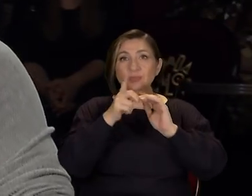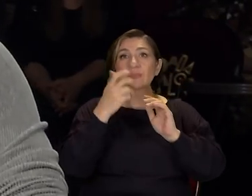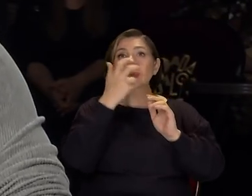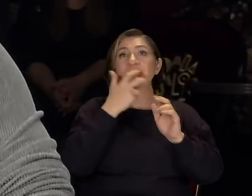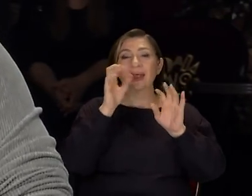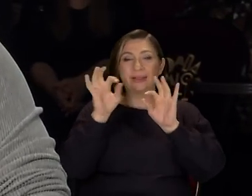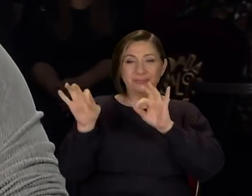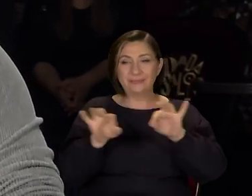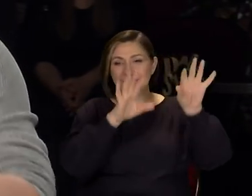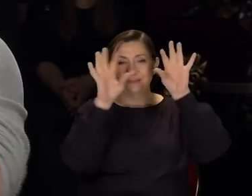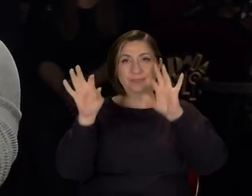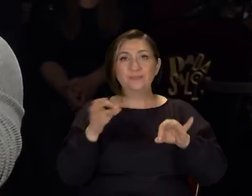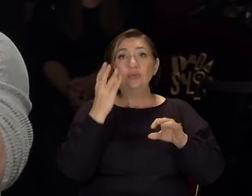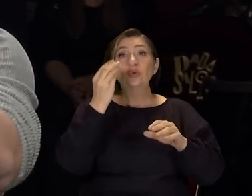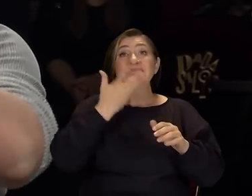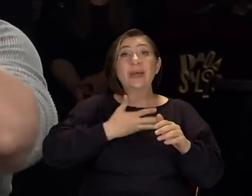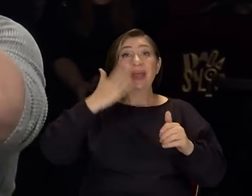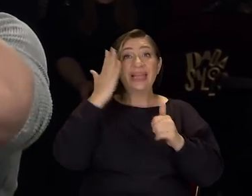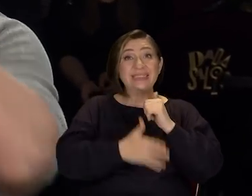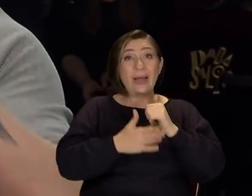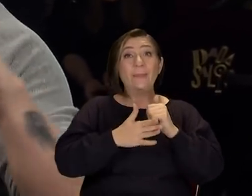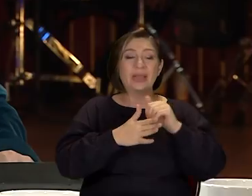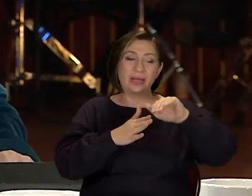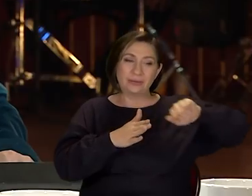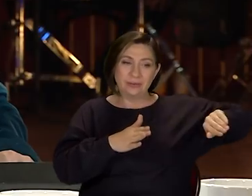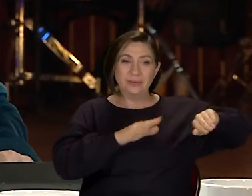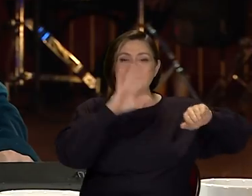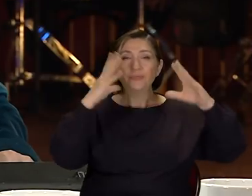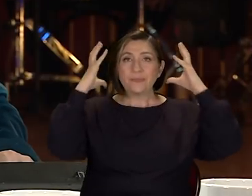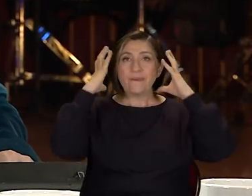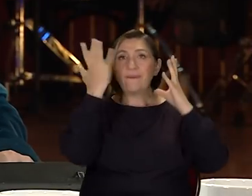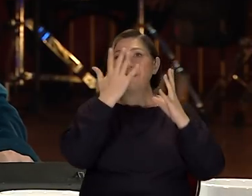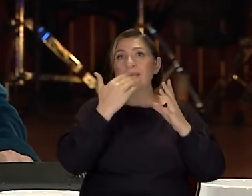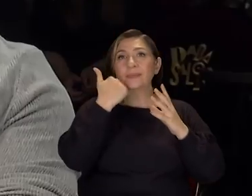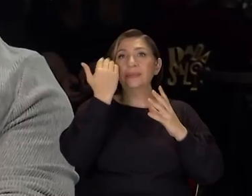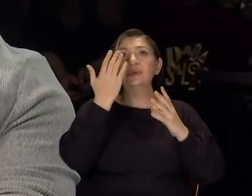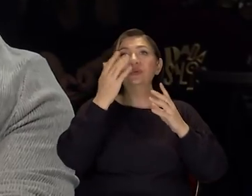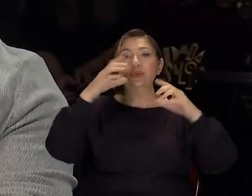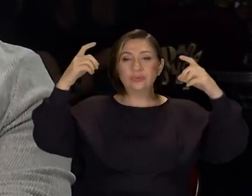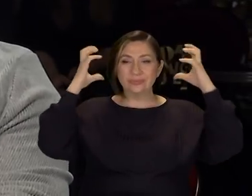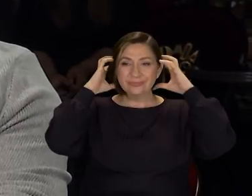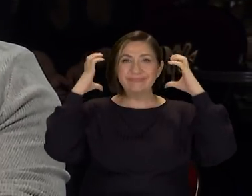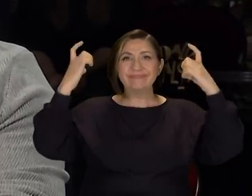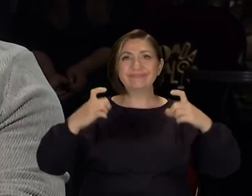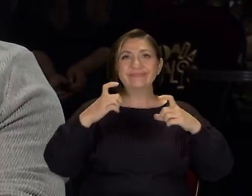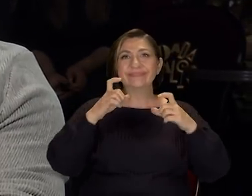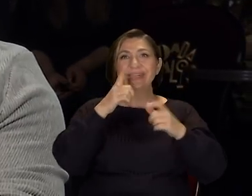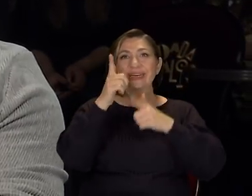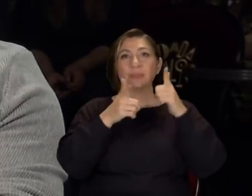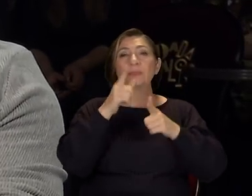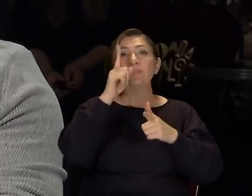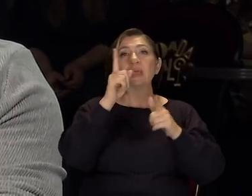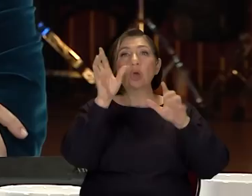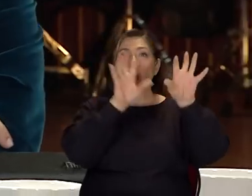söylediğimiz halleriyle. Çok sevmek yasaklanmalı hariç. Öbürleri stüdyo, siyah beyaz stüdyo klipleri. Peki elimizde